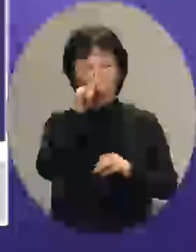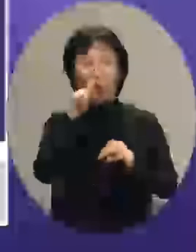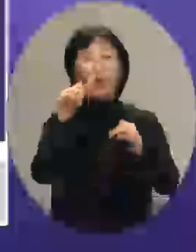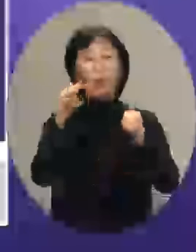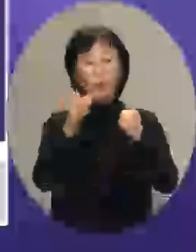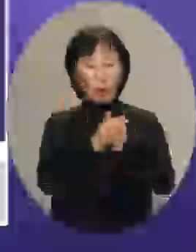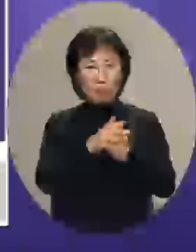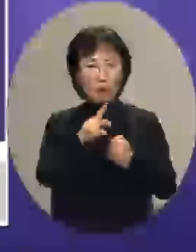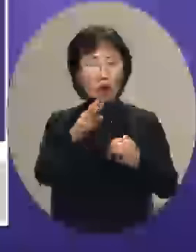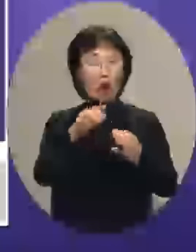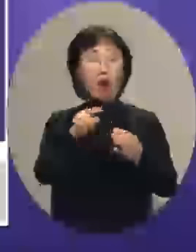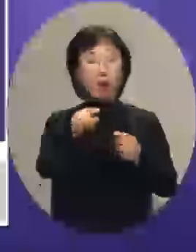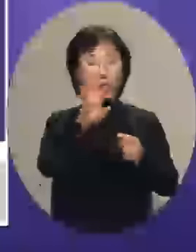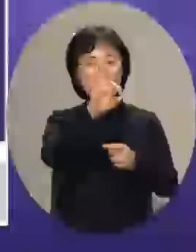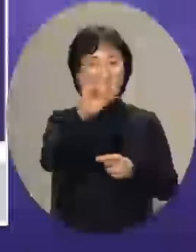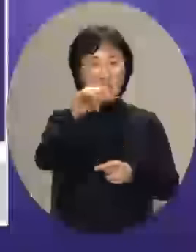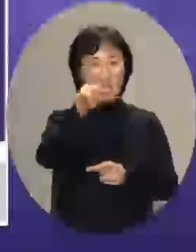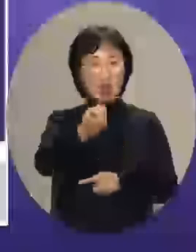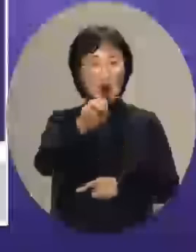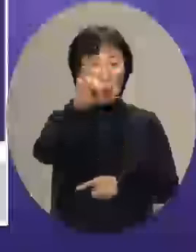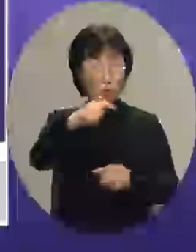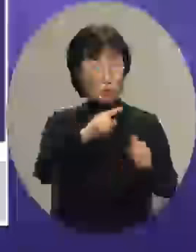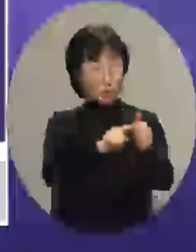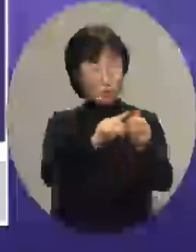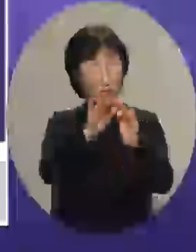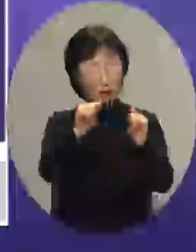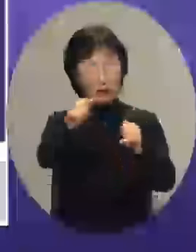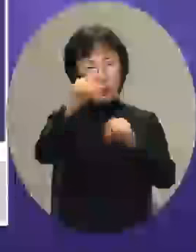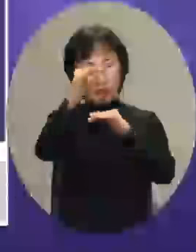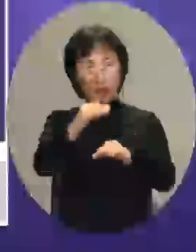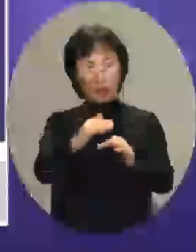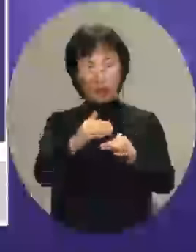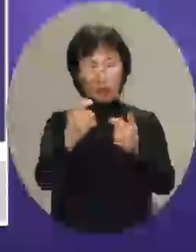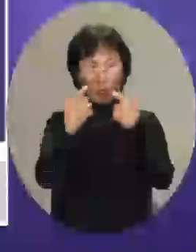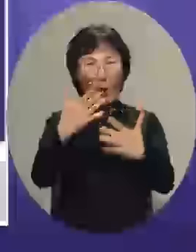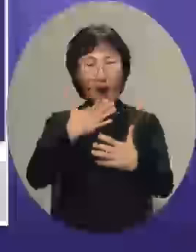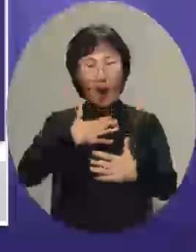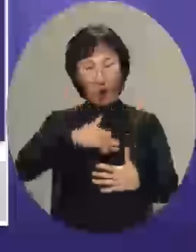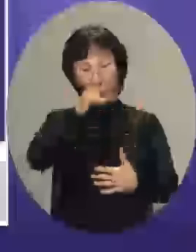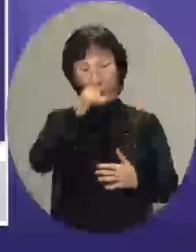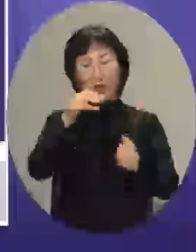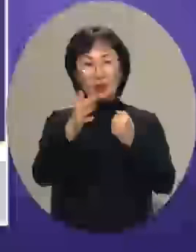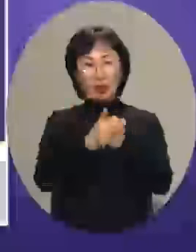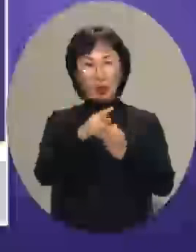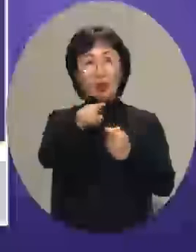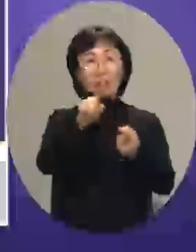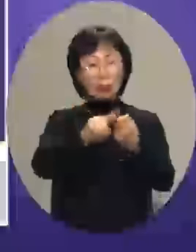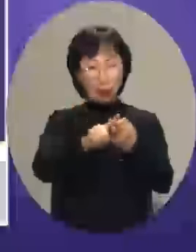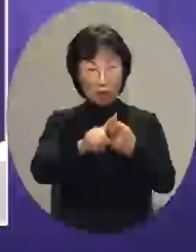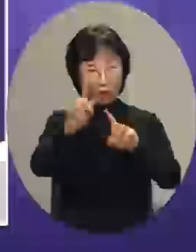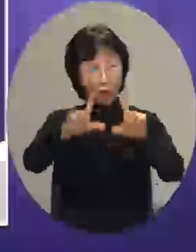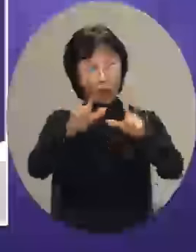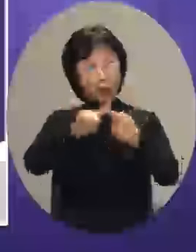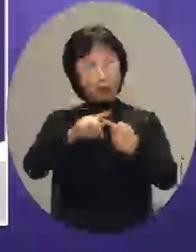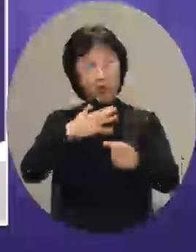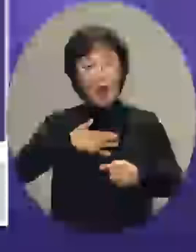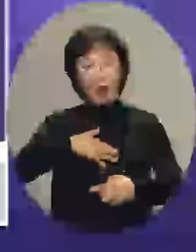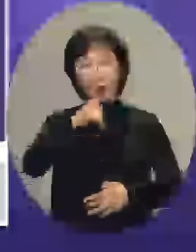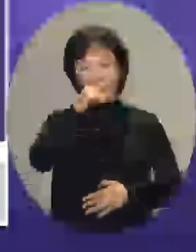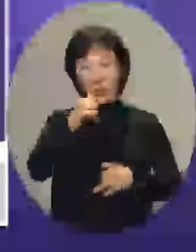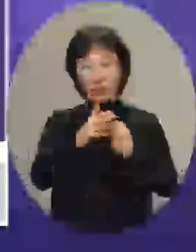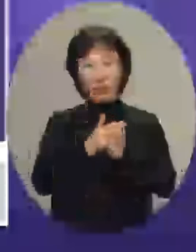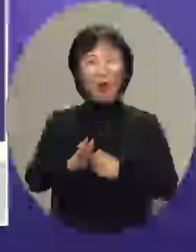이성윤 후보님이라면 그 사실을 정확하게 잘 알고 계실 테니까 그것에 대한 환불을 누구보다도 잘 알고 있다고 하니